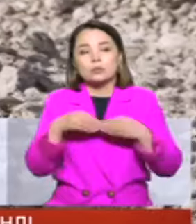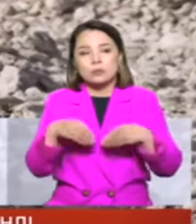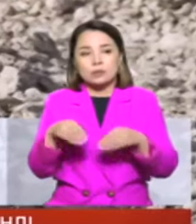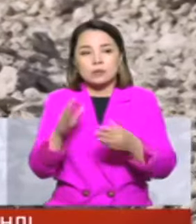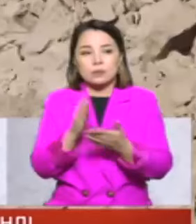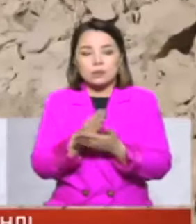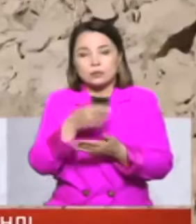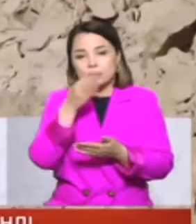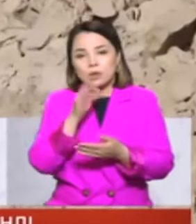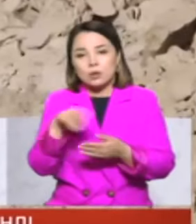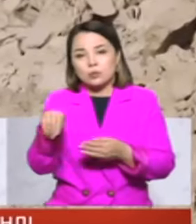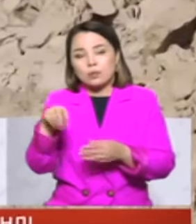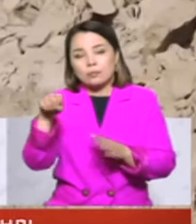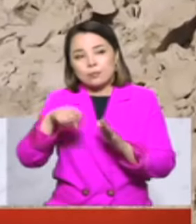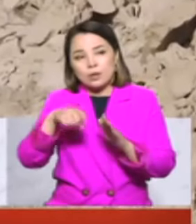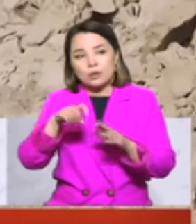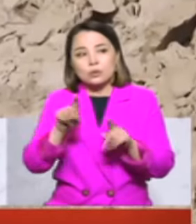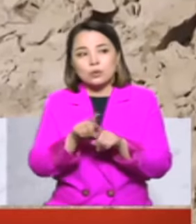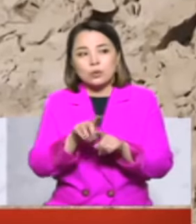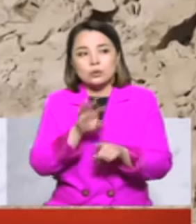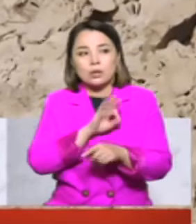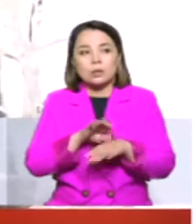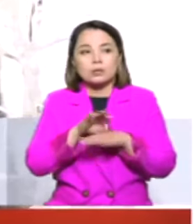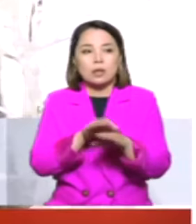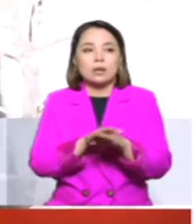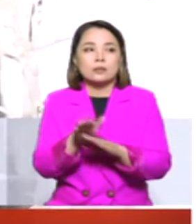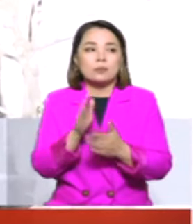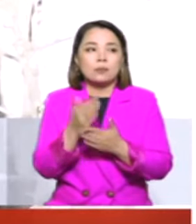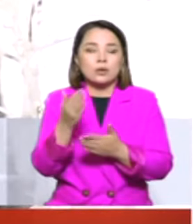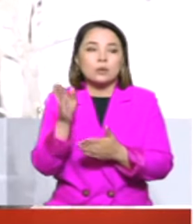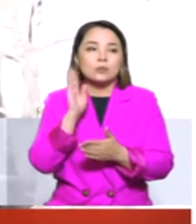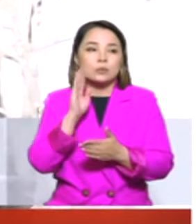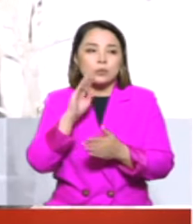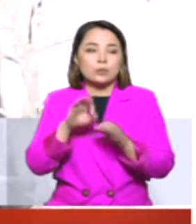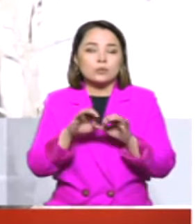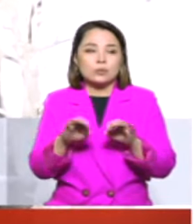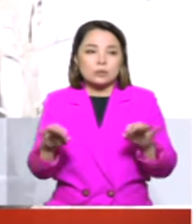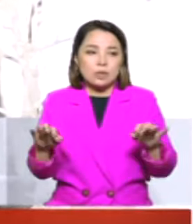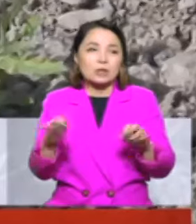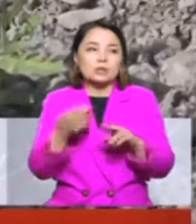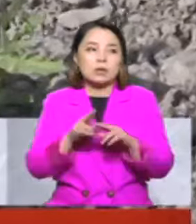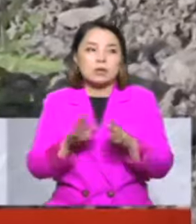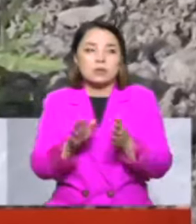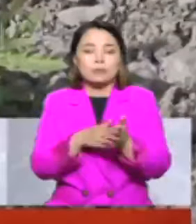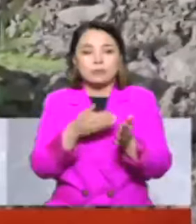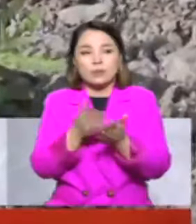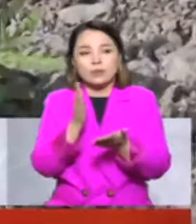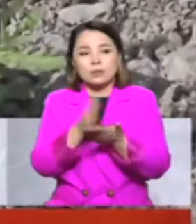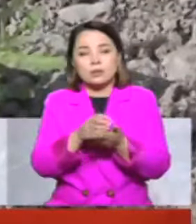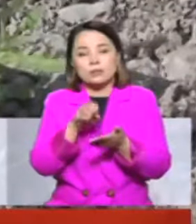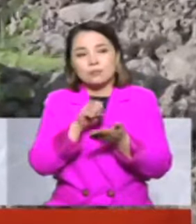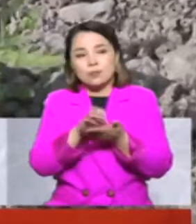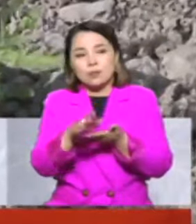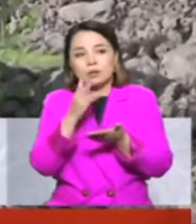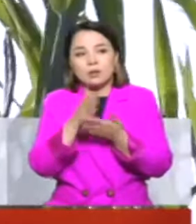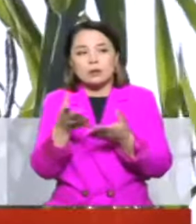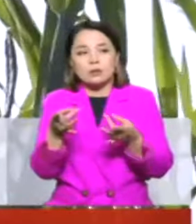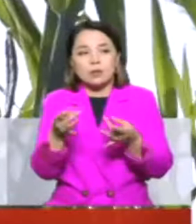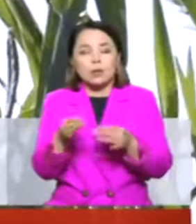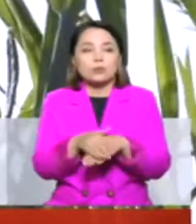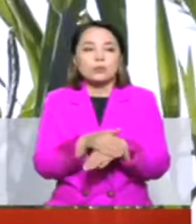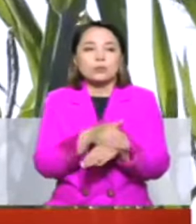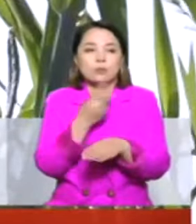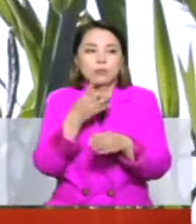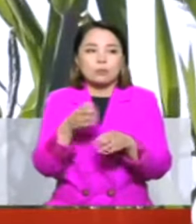тәжірибе ретінде топырақ астында тамшылатып суару әдісін қолдануда. Яғни су түтікшелер арқылы өсімдік тамырына тікелей жетеді. Ылғал ұзақ сақталады,